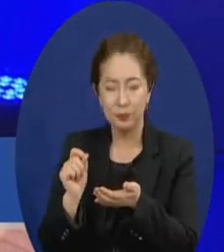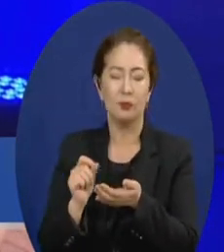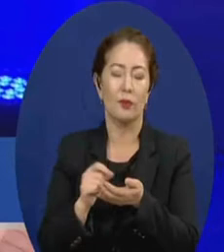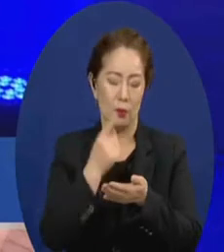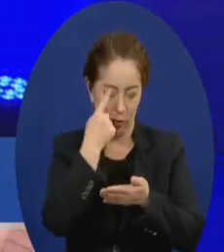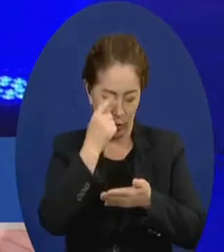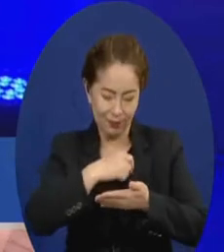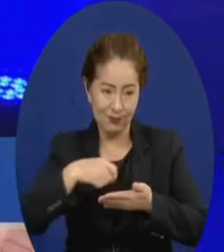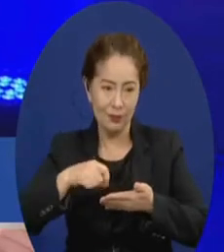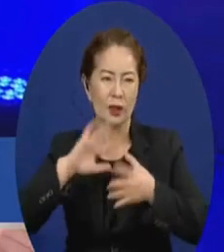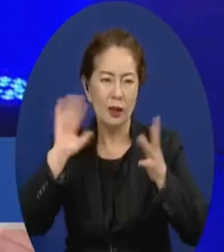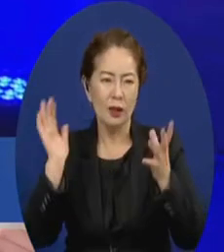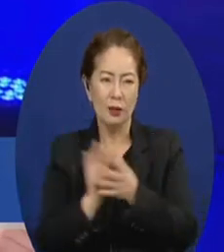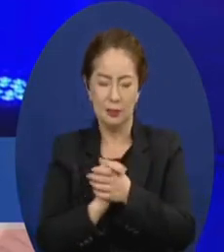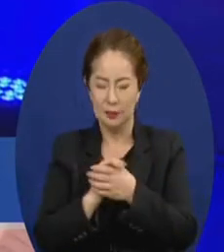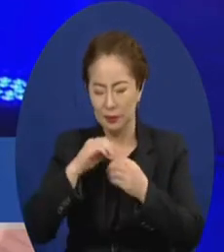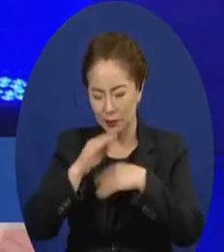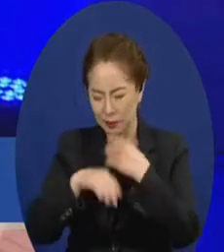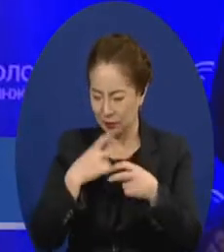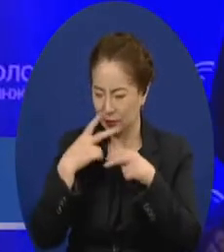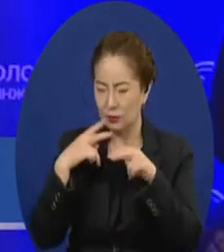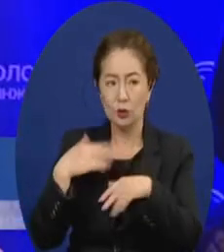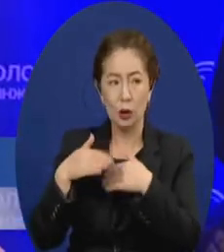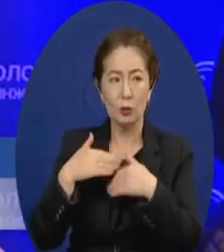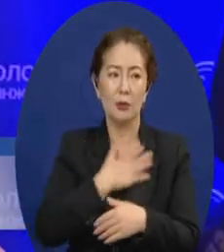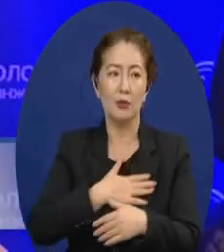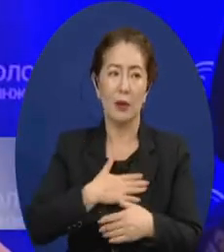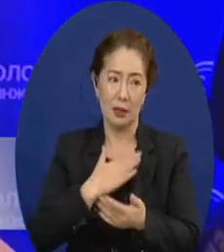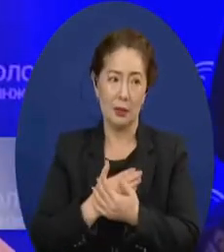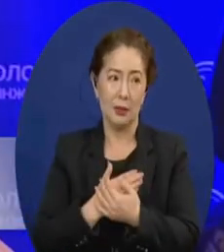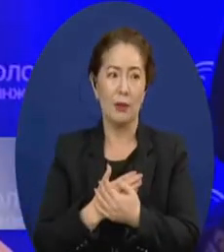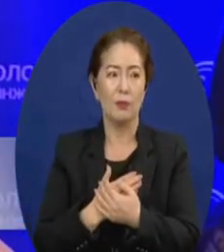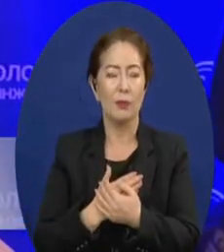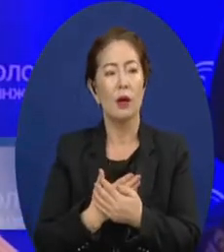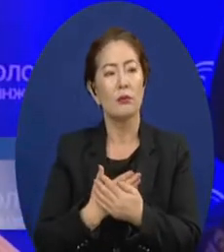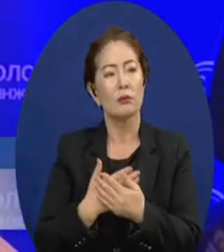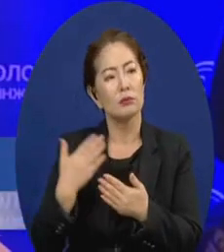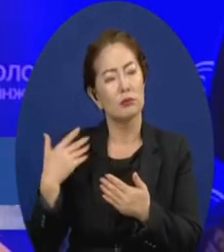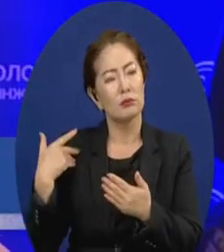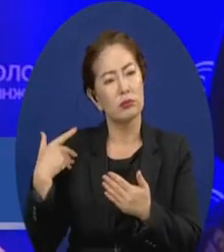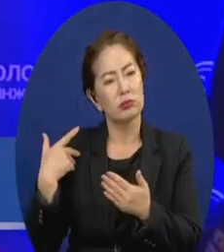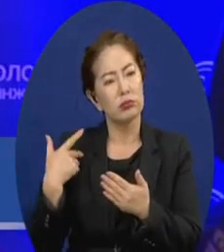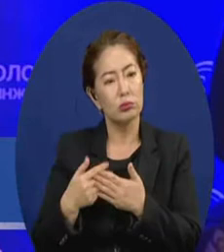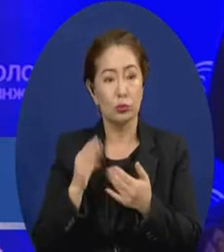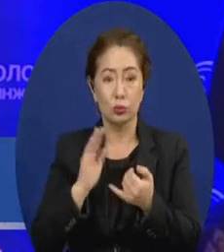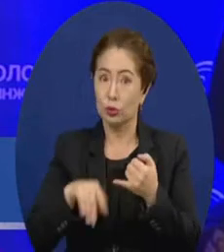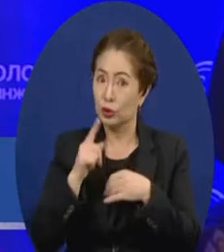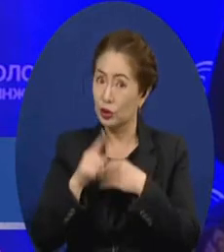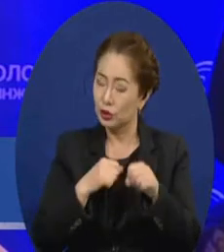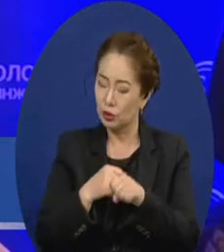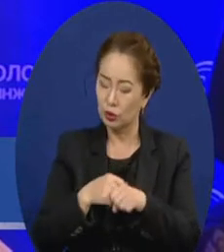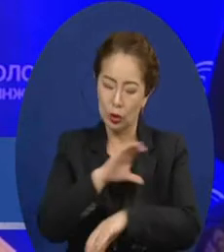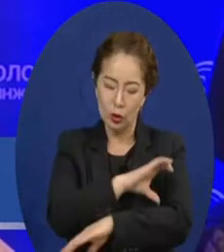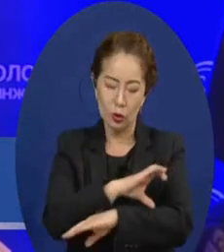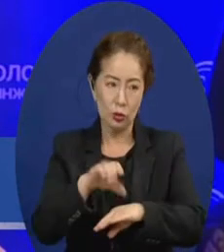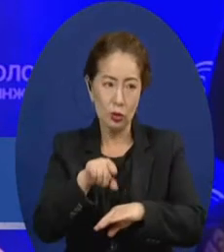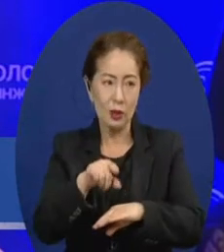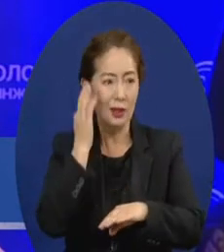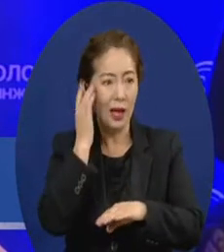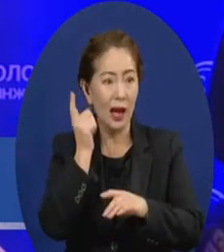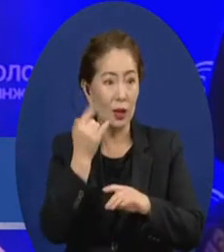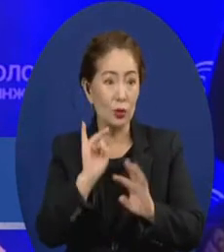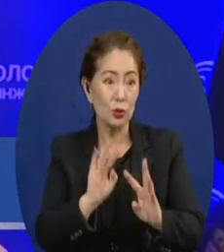бол ингээд хэрэглээд явна гэдэгт бол би их баяртай байдаг. Сүүлийн жилүүдэд бас сургалтын арга зүйг